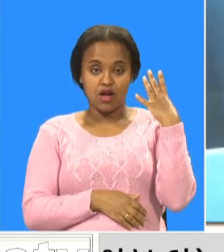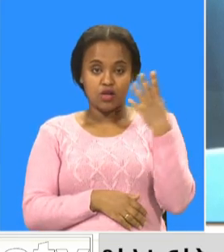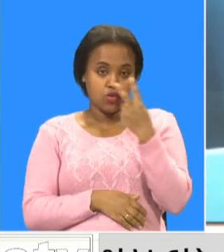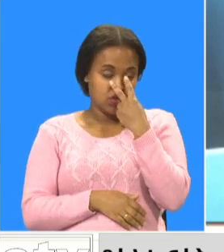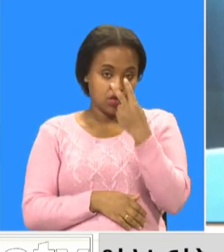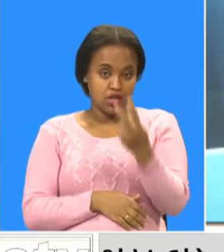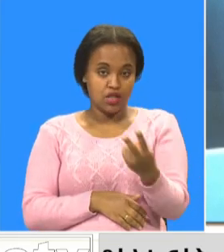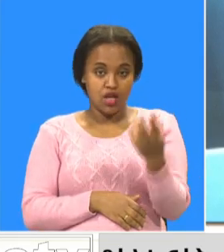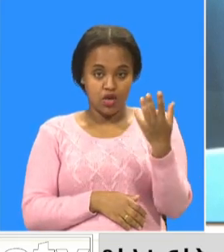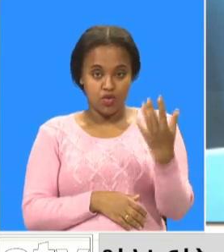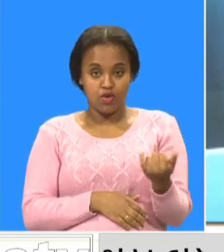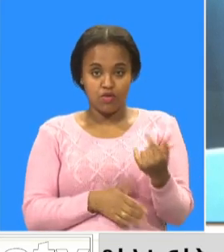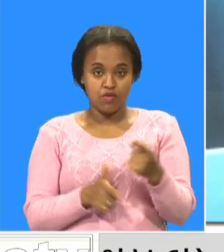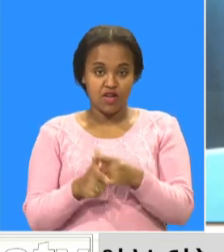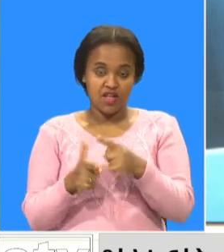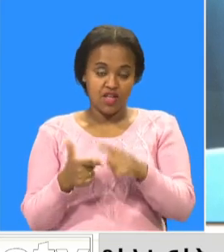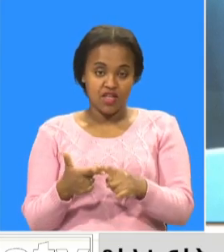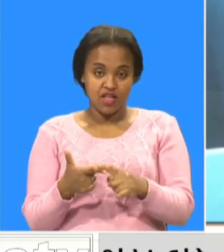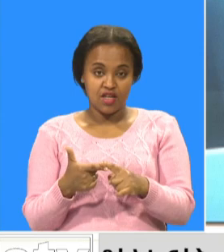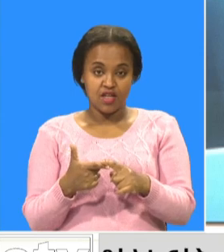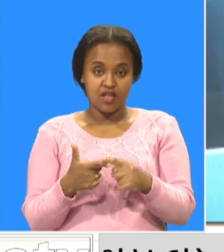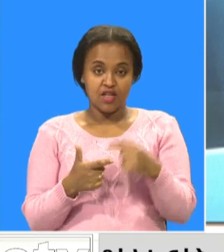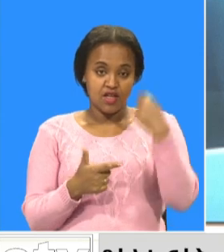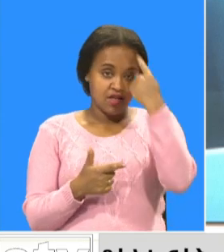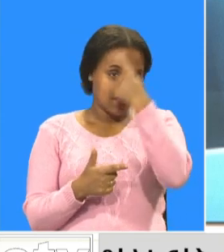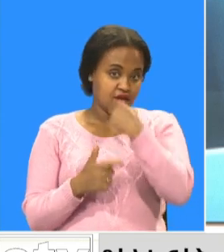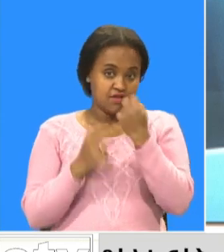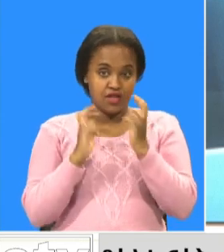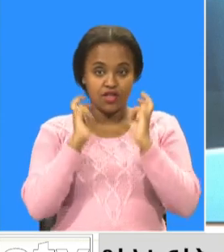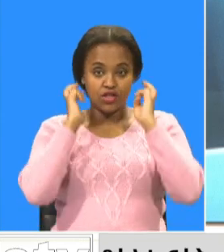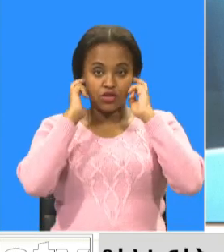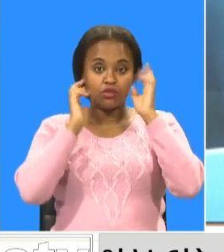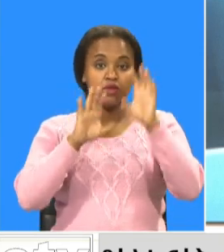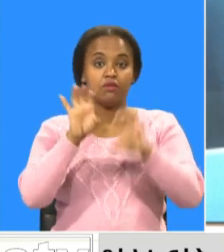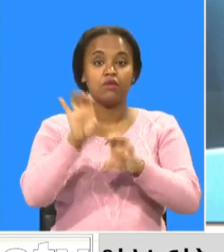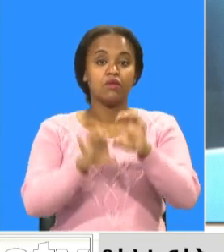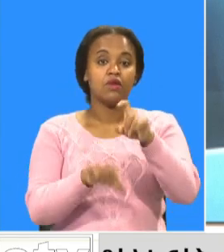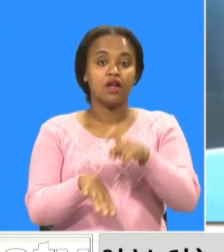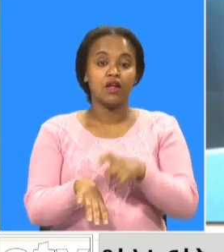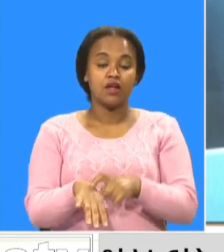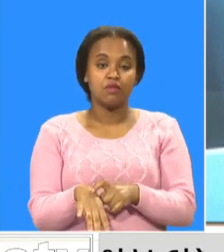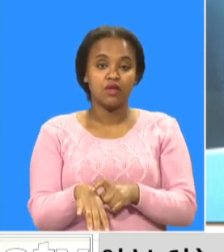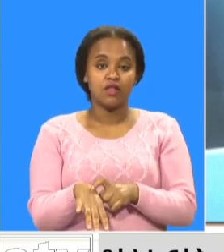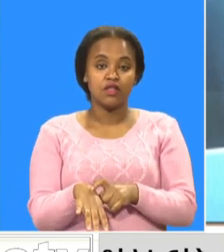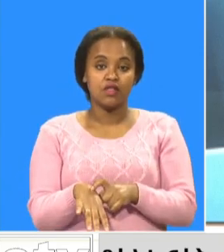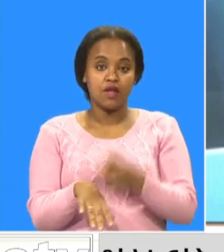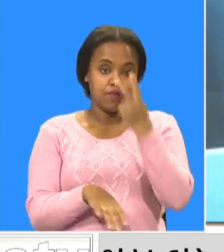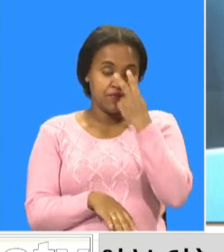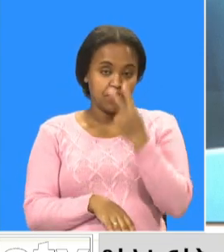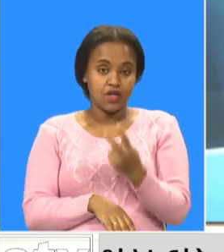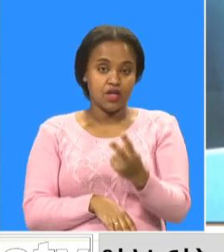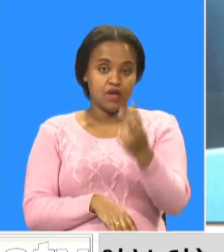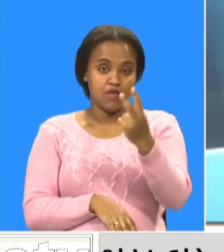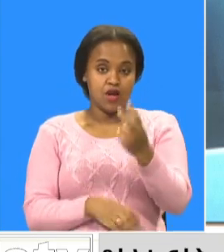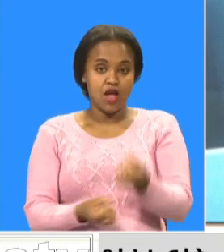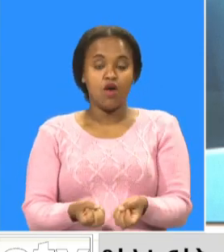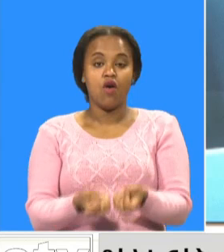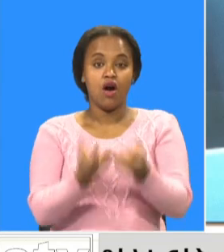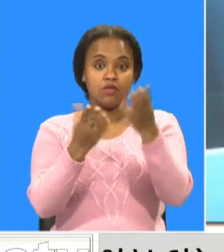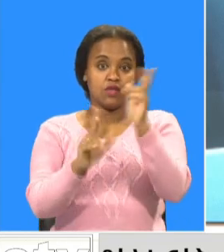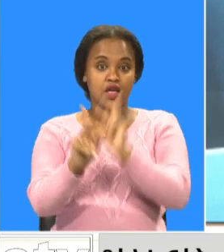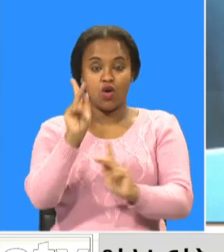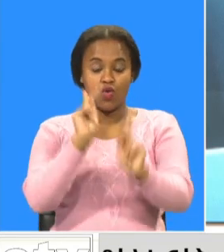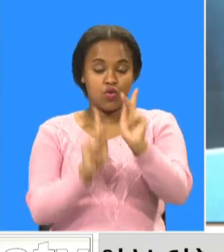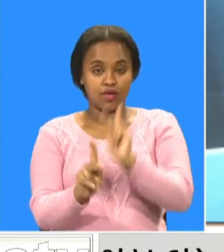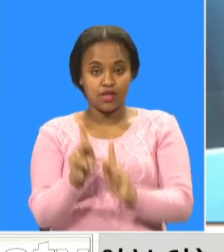ይታዩ ነበረ። እንግዲህ የፊት ጭንብልም በምናደርግበት ጊዜ ያው እንደምናየው አብዛኛው